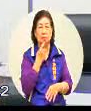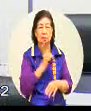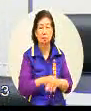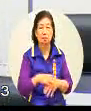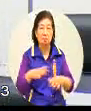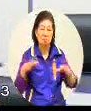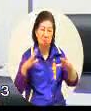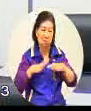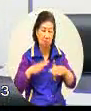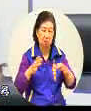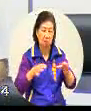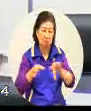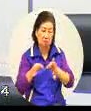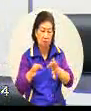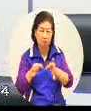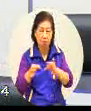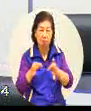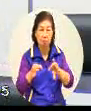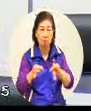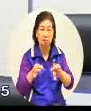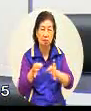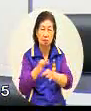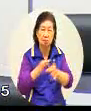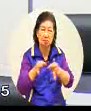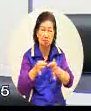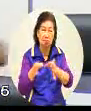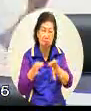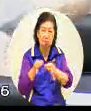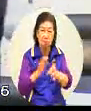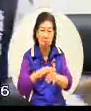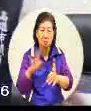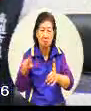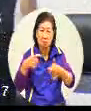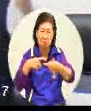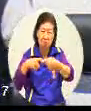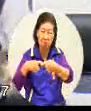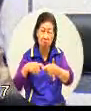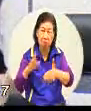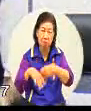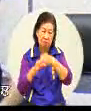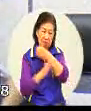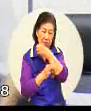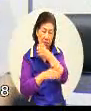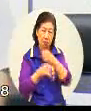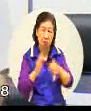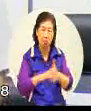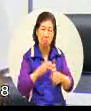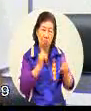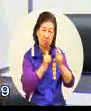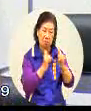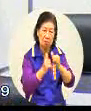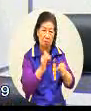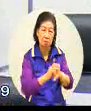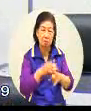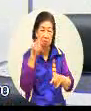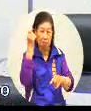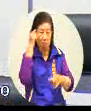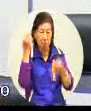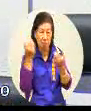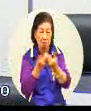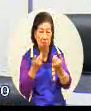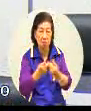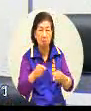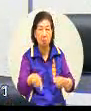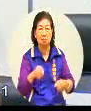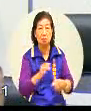勾结，较有这款现象。这么严重的事情，民众来给你反映啊，你就给你反映啊，结果你都没采信，结